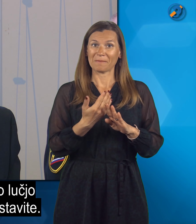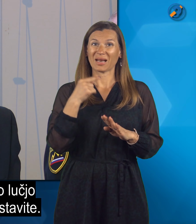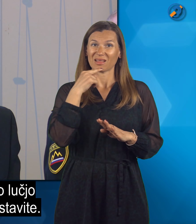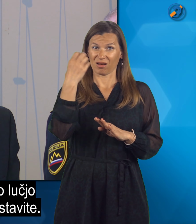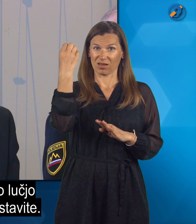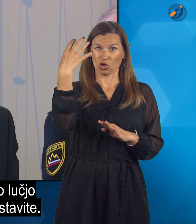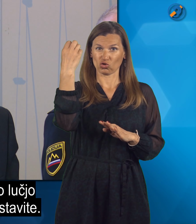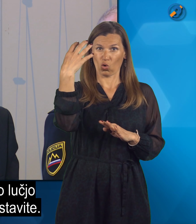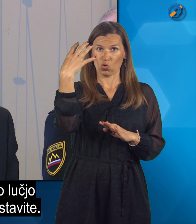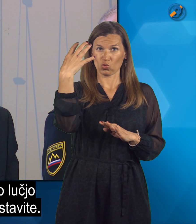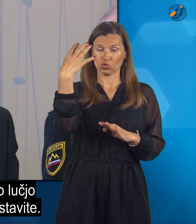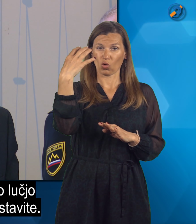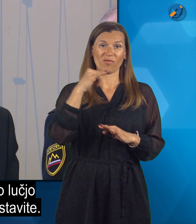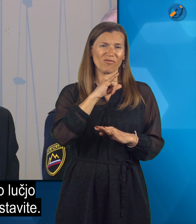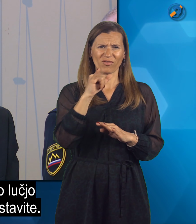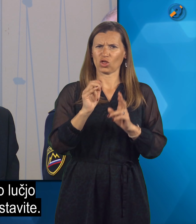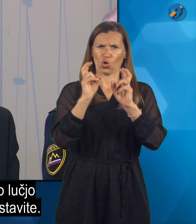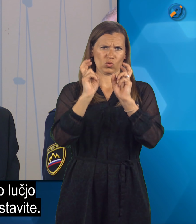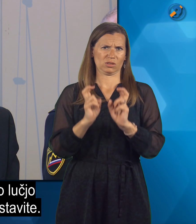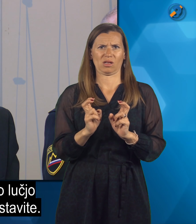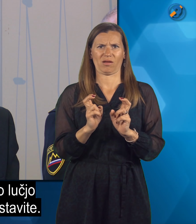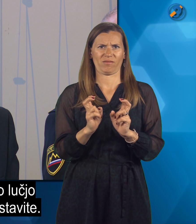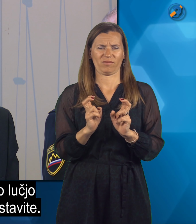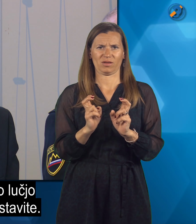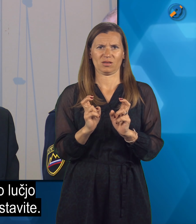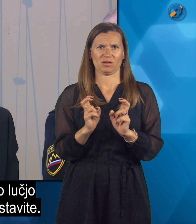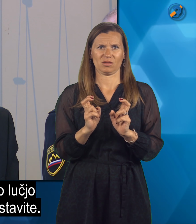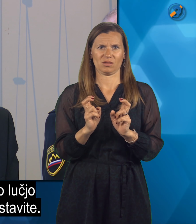Pred rdečo lučjo se vedno ustavite.